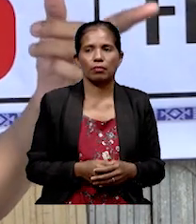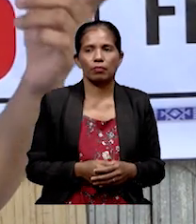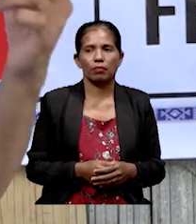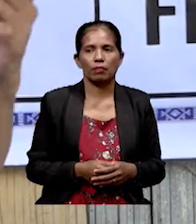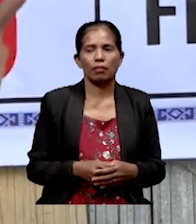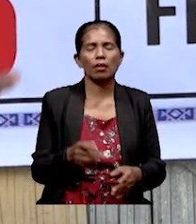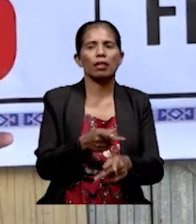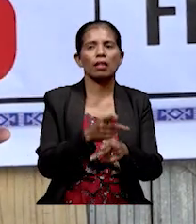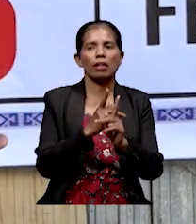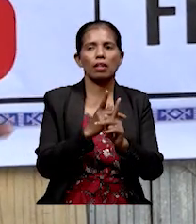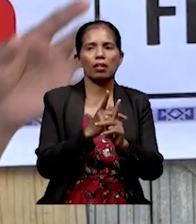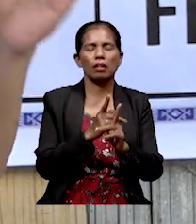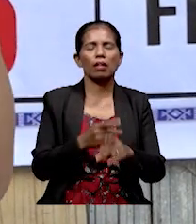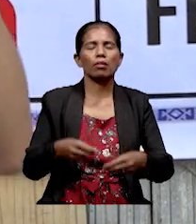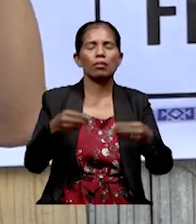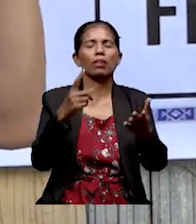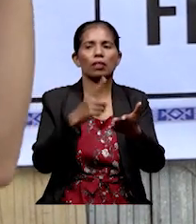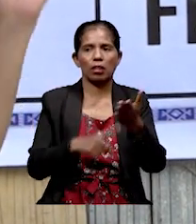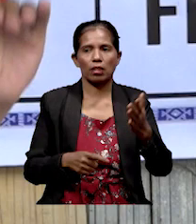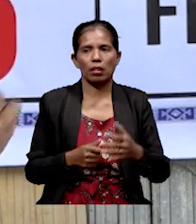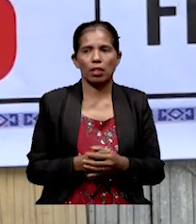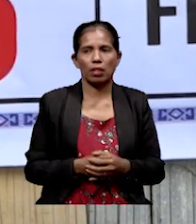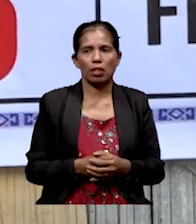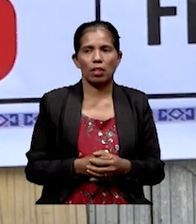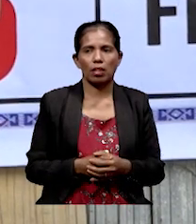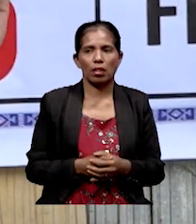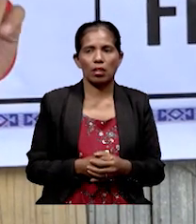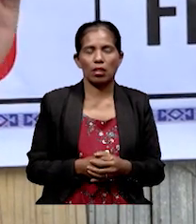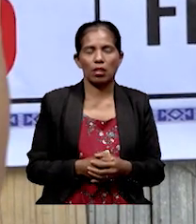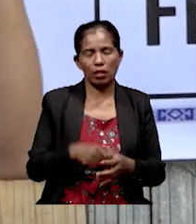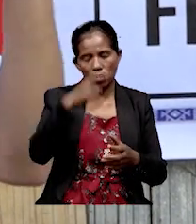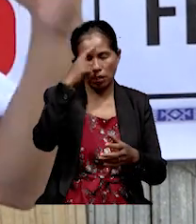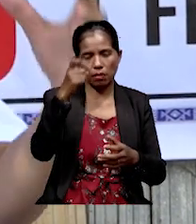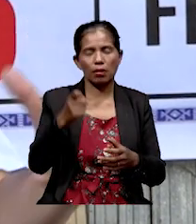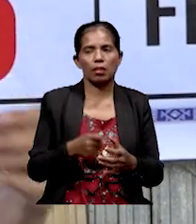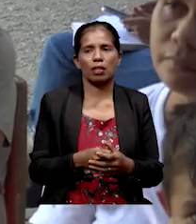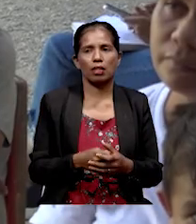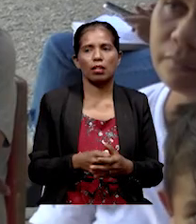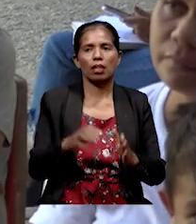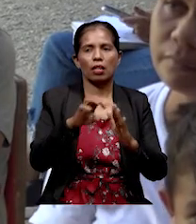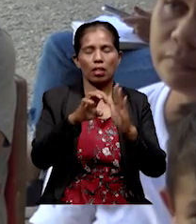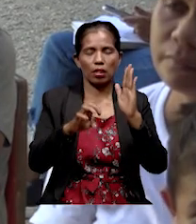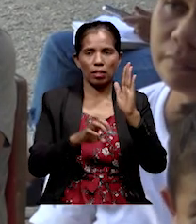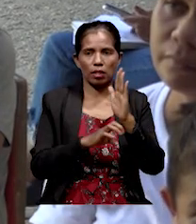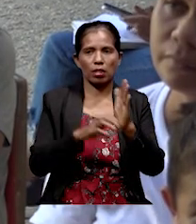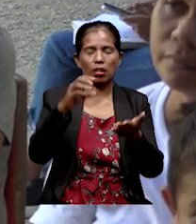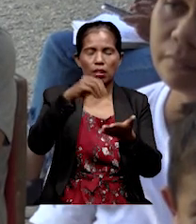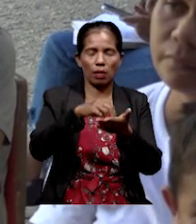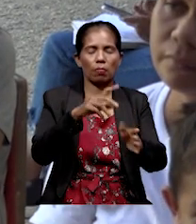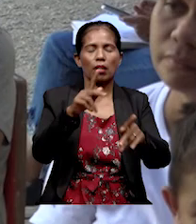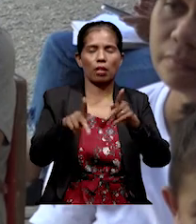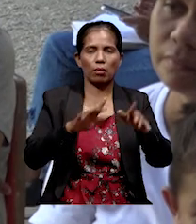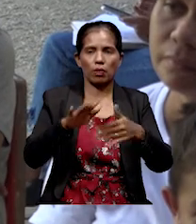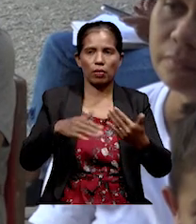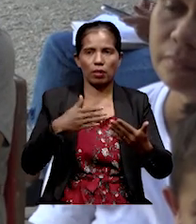ne iya jaminan kala. Kredit ne iya rai barang ne muka jaminan. Tambah sa, ida ne estado investi bania ema.